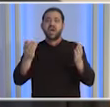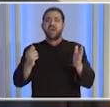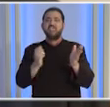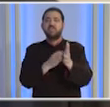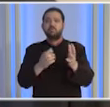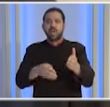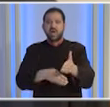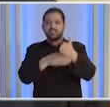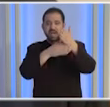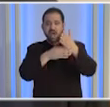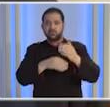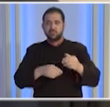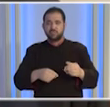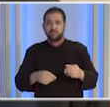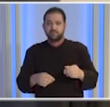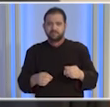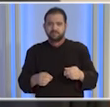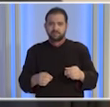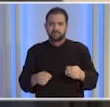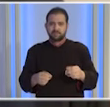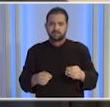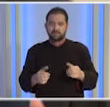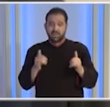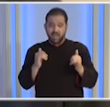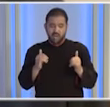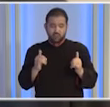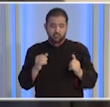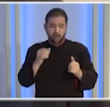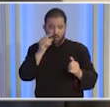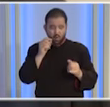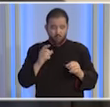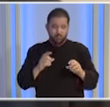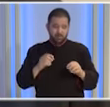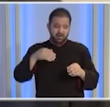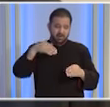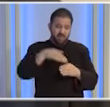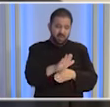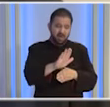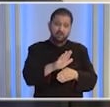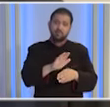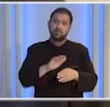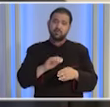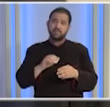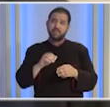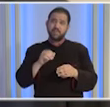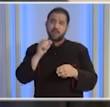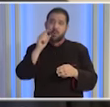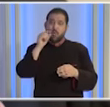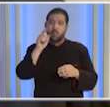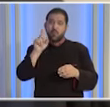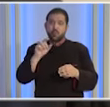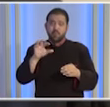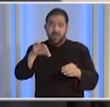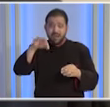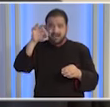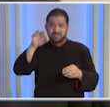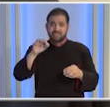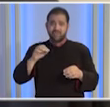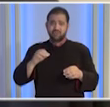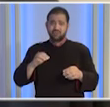trează și în cunoștință de cauză, și atunci omul a decăzut, și atunci omul nu-și mai găsește